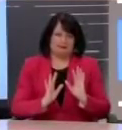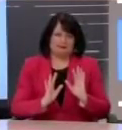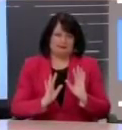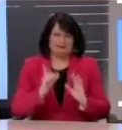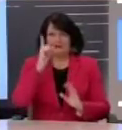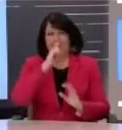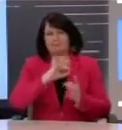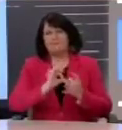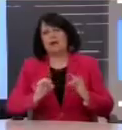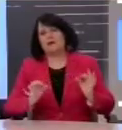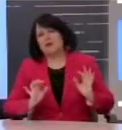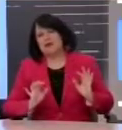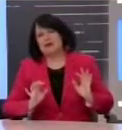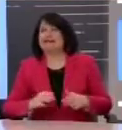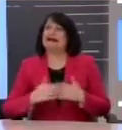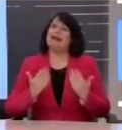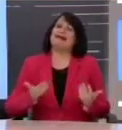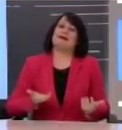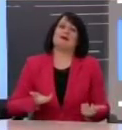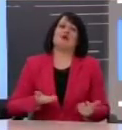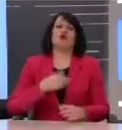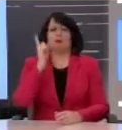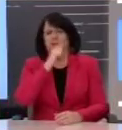ένας μύθος μιας δήθεν